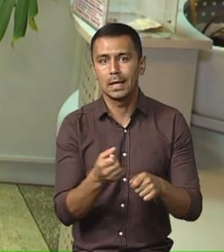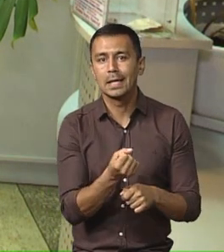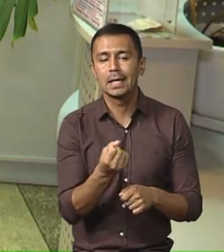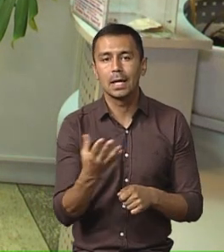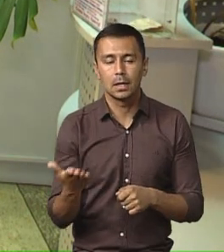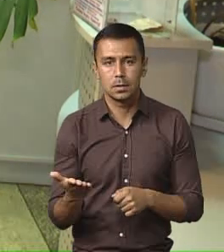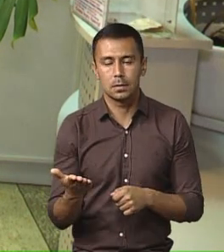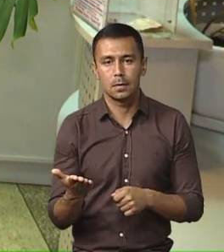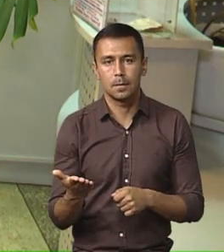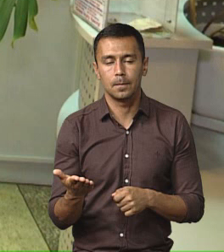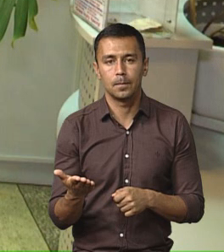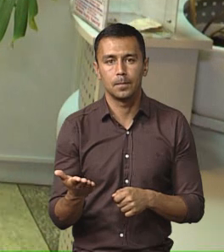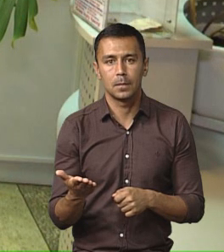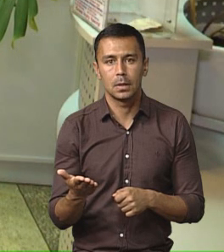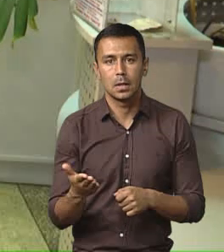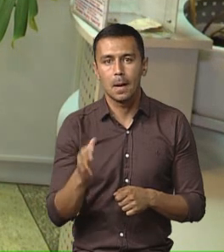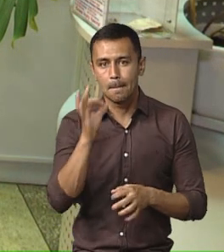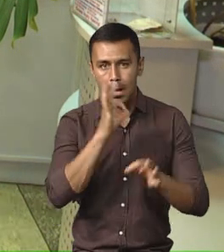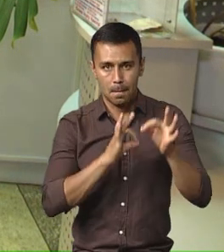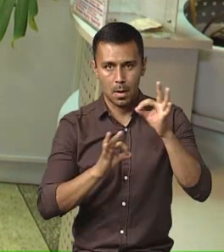кількість препарату,